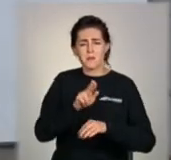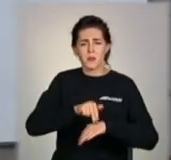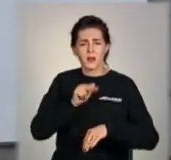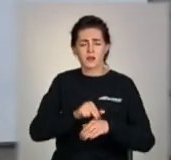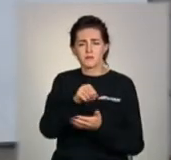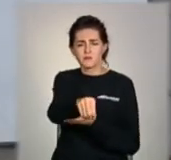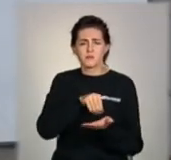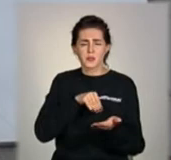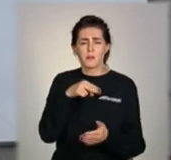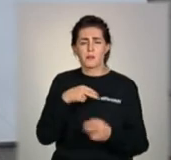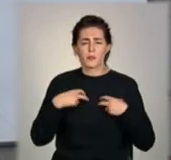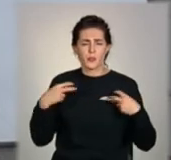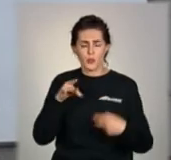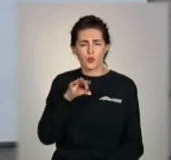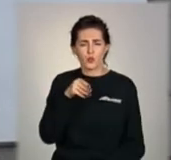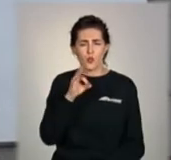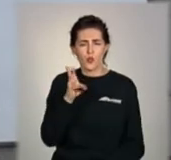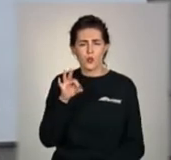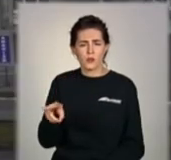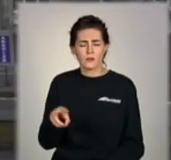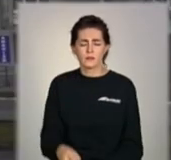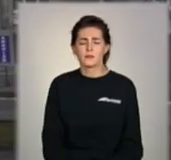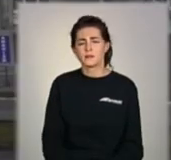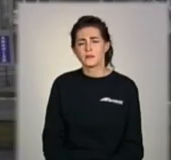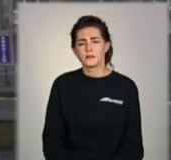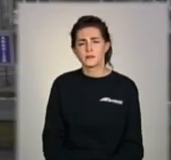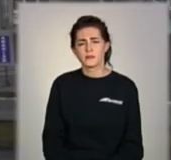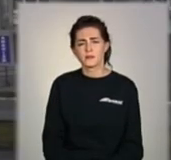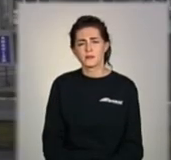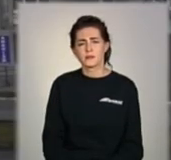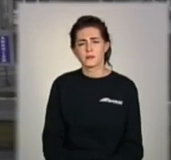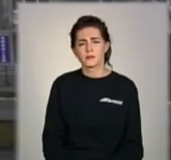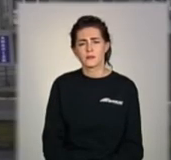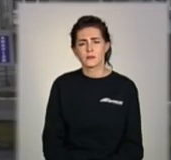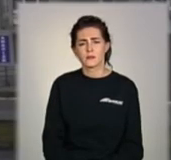поліцейські склали протоколи. Яна Сергієва, телеканал «Донбас».